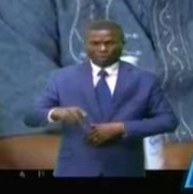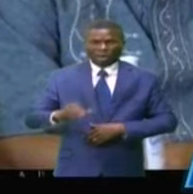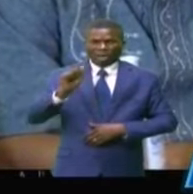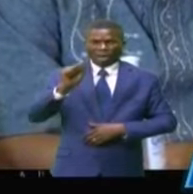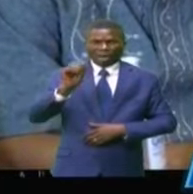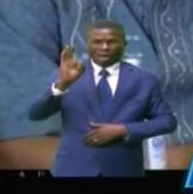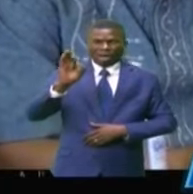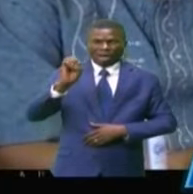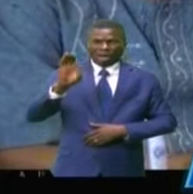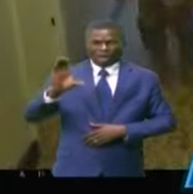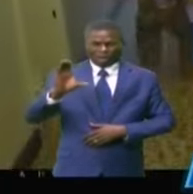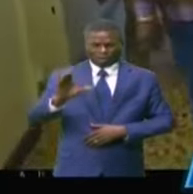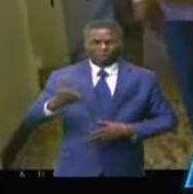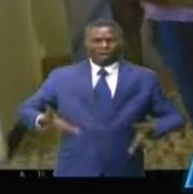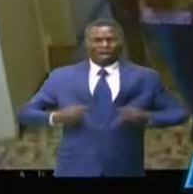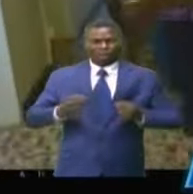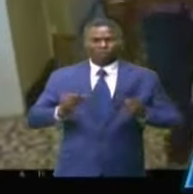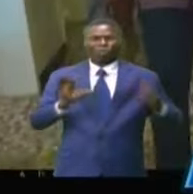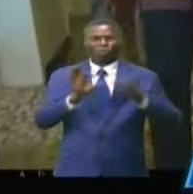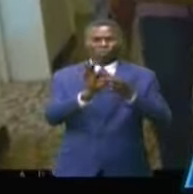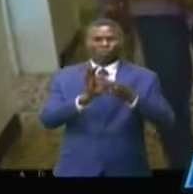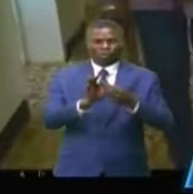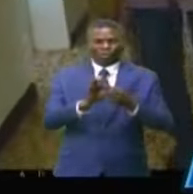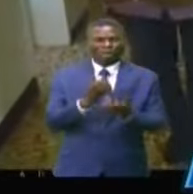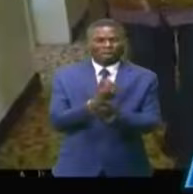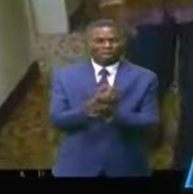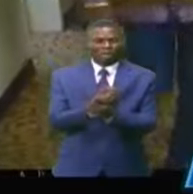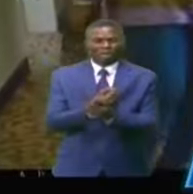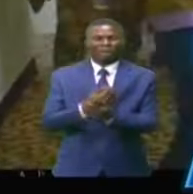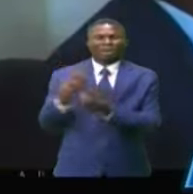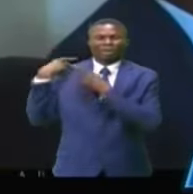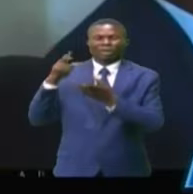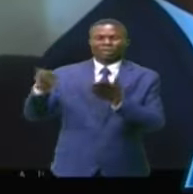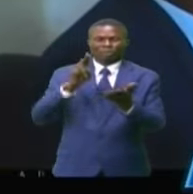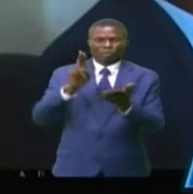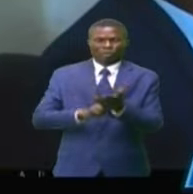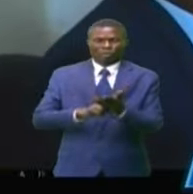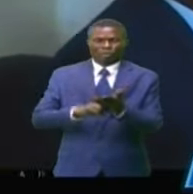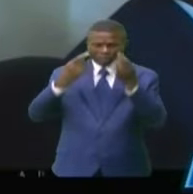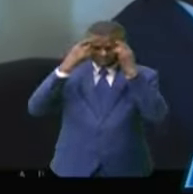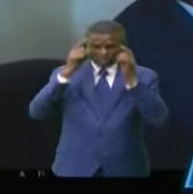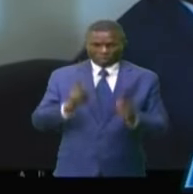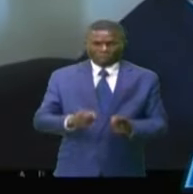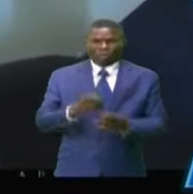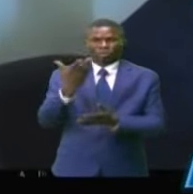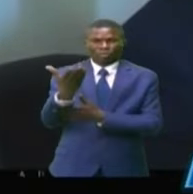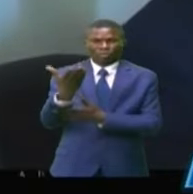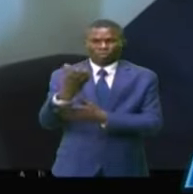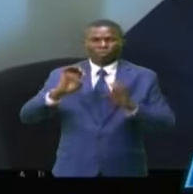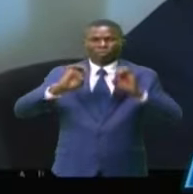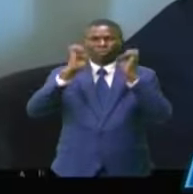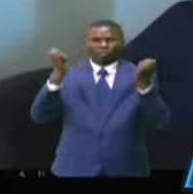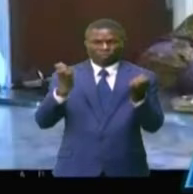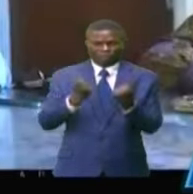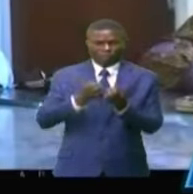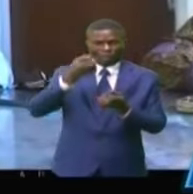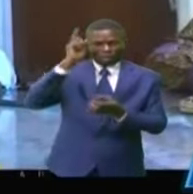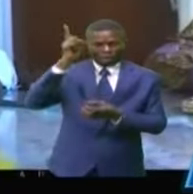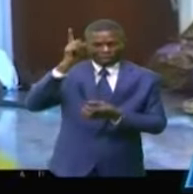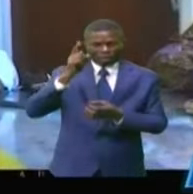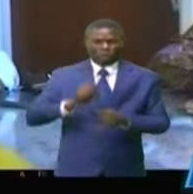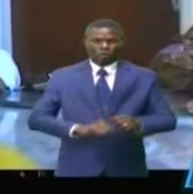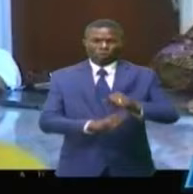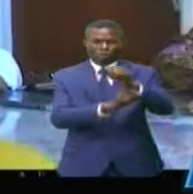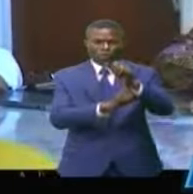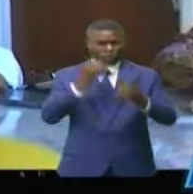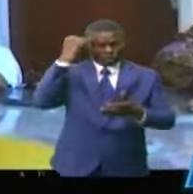a salué cette collaboration ARSP-FEC depuis la signature du protocole d'accord et a demandé aux entreprises principales d'accompagner